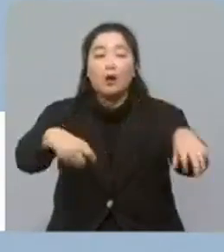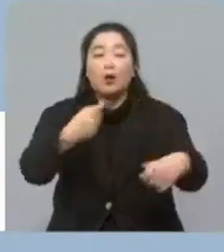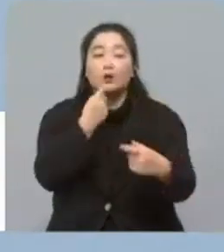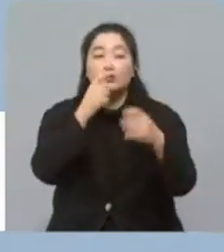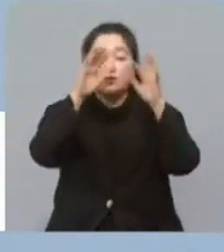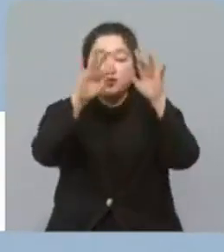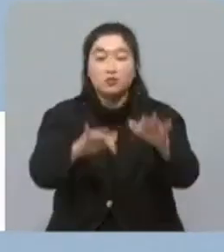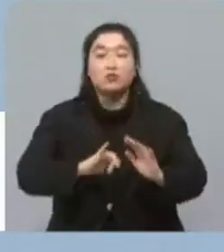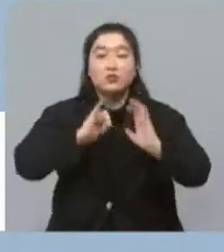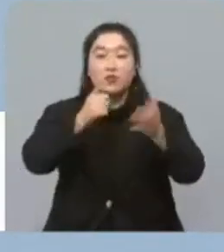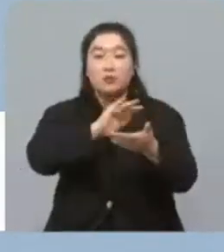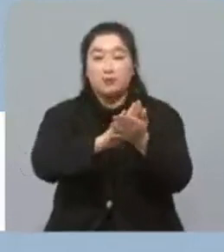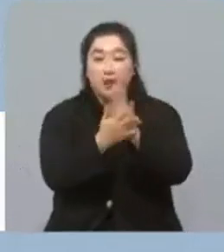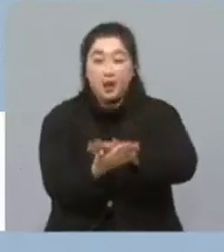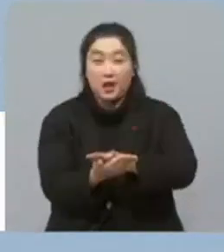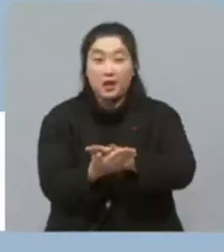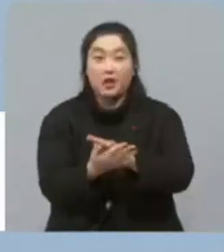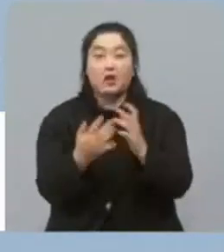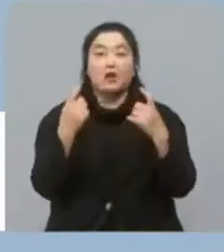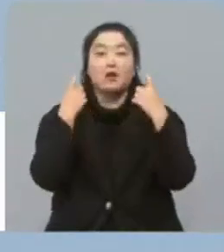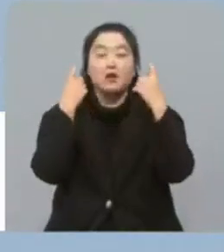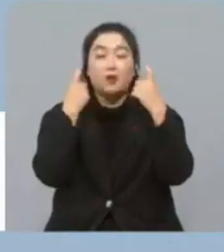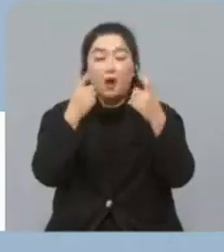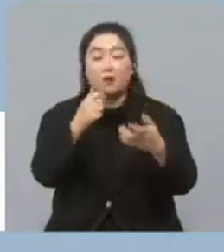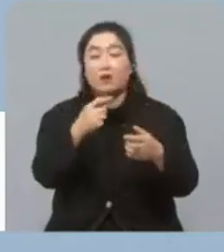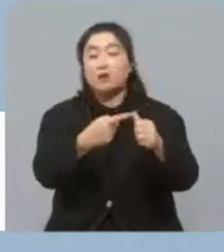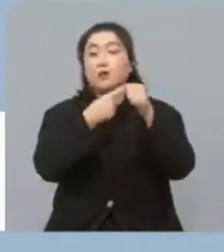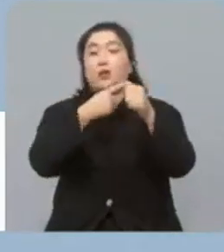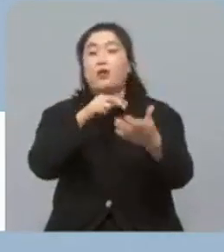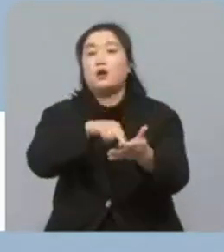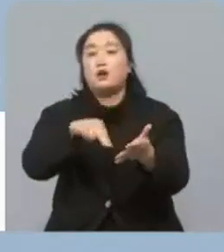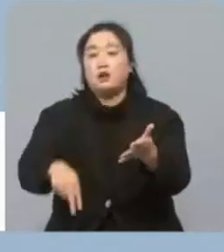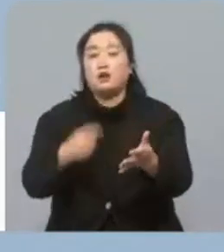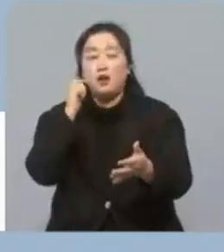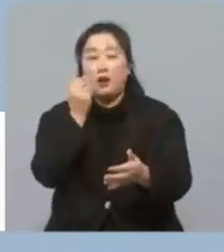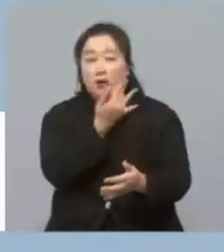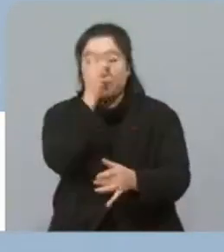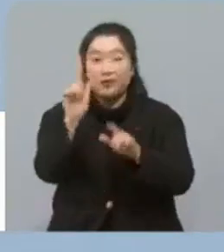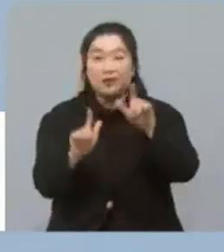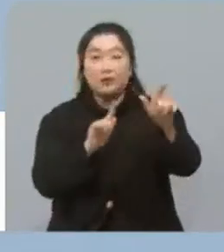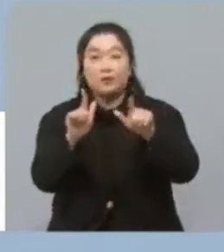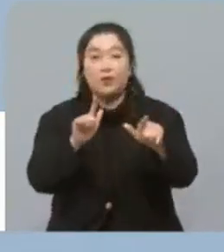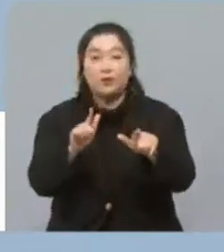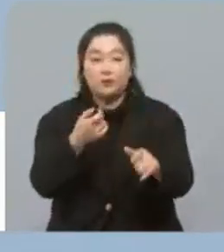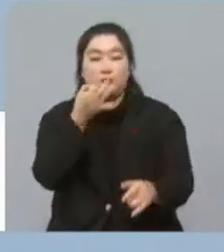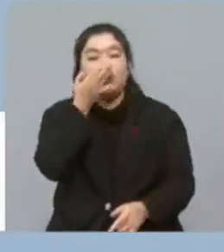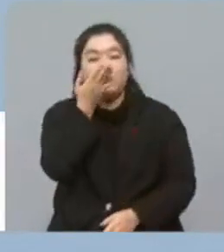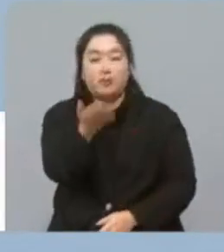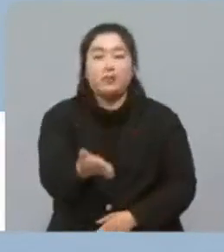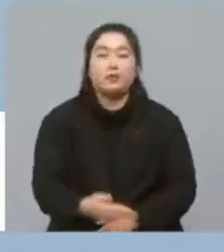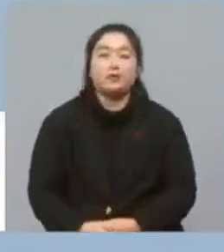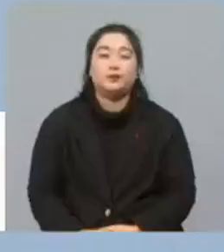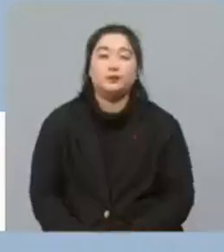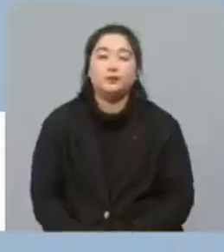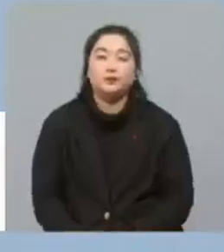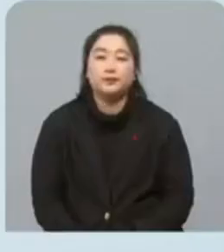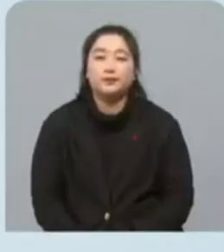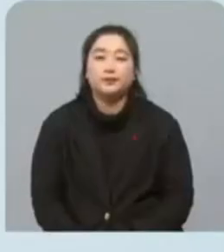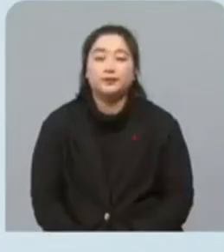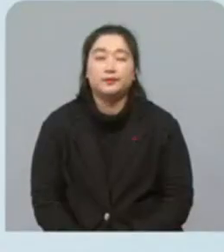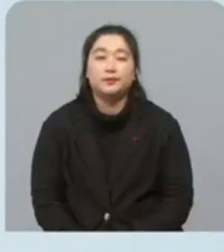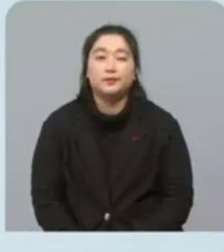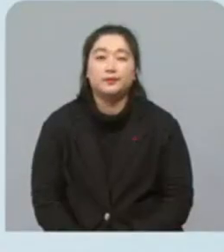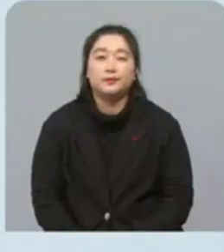눈 세상으로 변했는데요. 충북 관광 1번지 단양의 아름다운 설경을 지용수 기자가 전해드립니다.